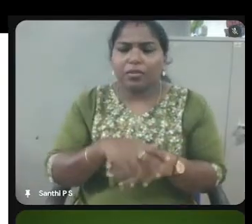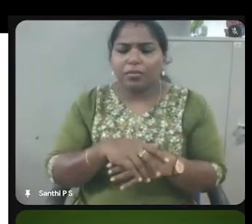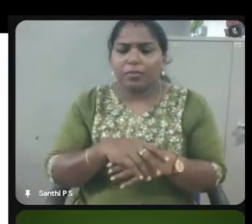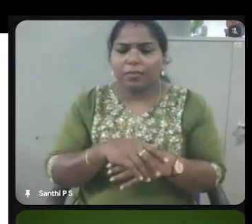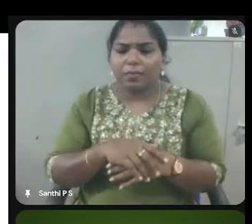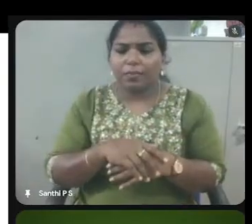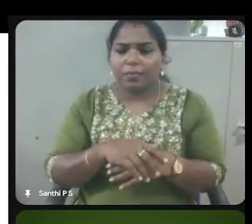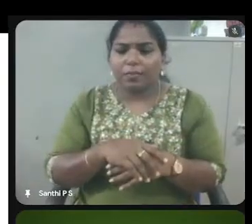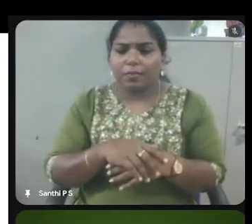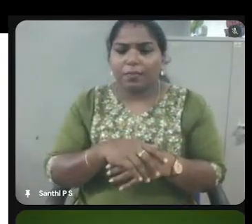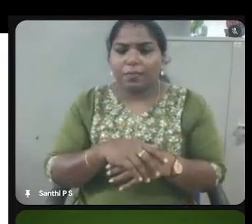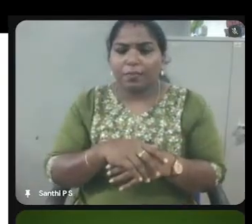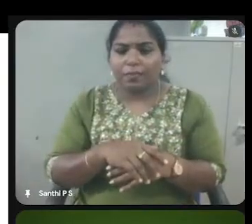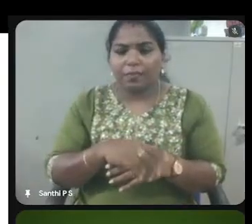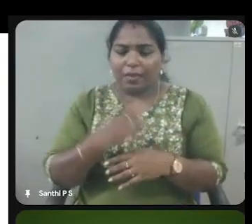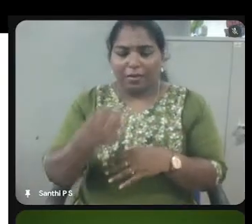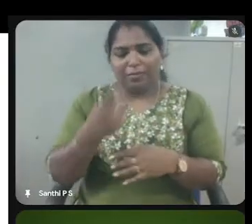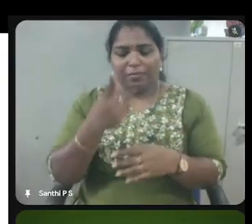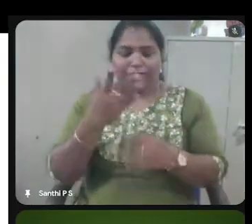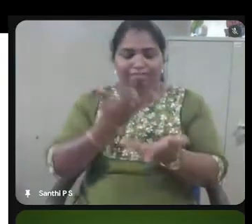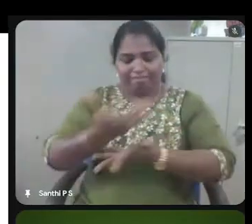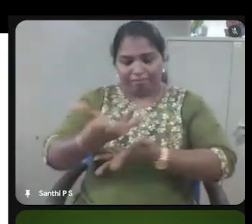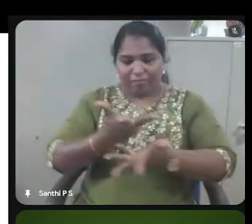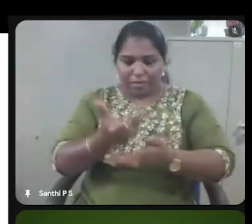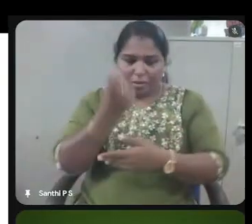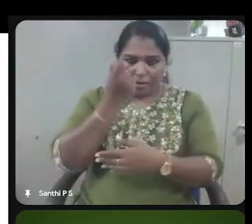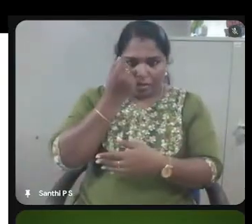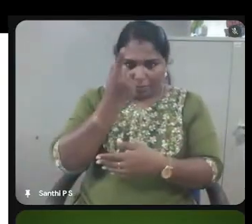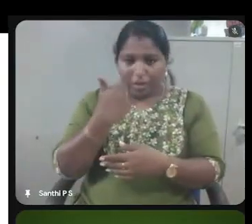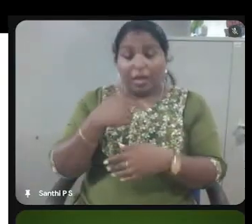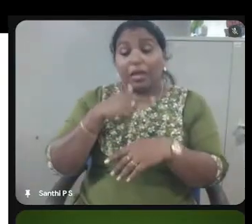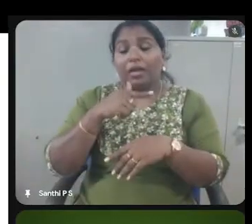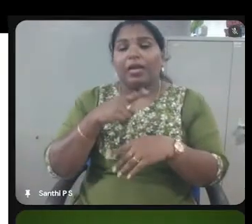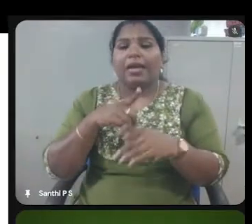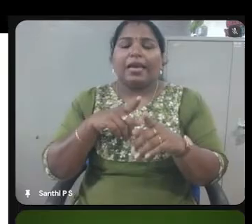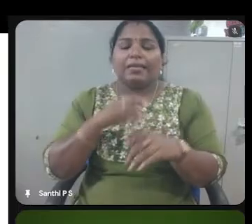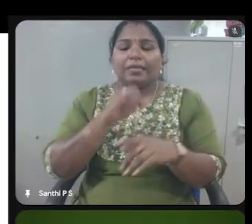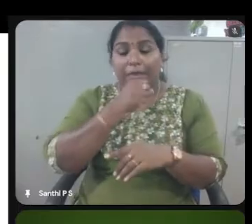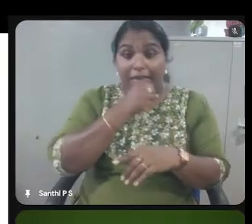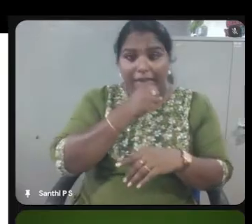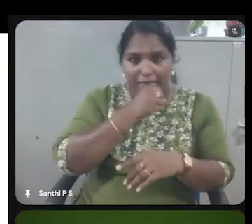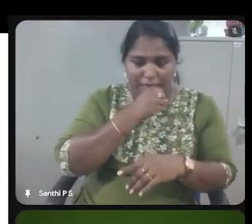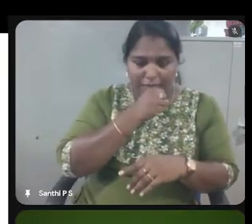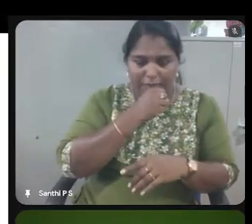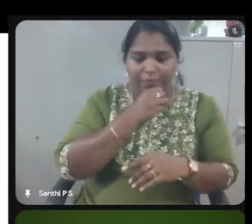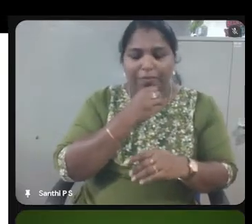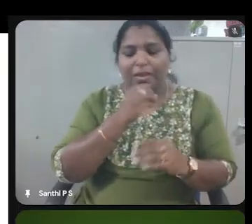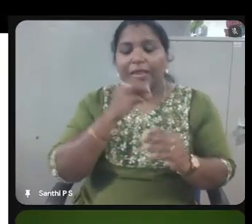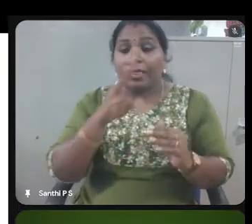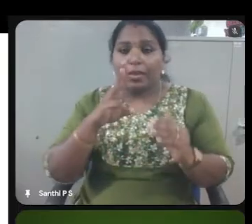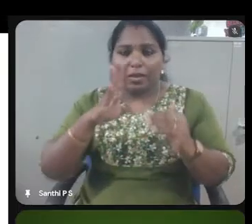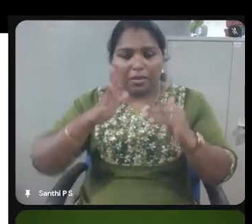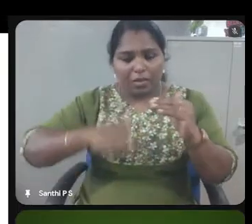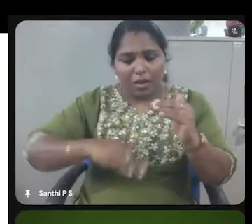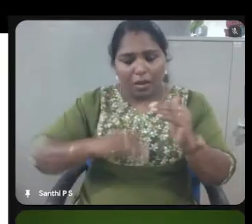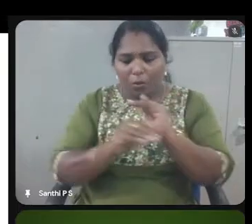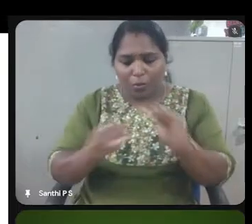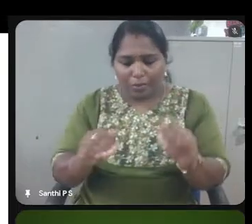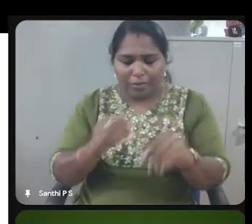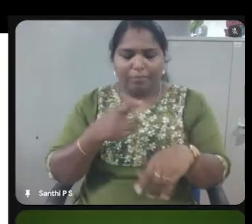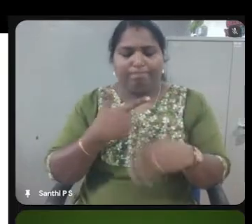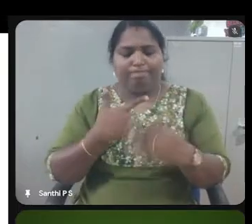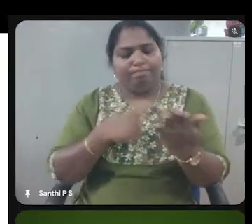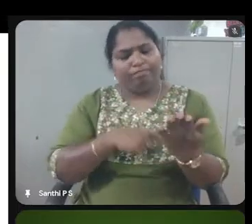ഈ സ്റ്റോക്കിൻ്റെ അകത്തുനിന്ന് മനസ്സിലായി എത്ര സമയം ഓരോ പ്രായത്തിലുള്ള ആൾക്കാർ ചെയ്യണം.